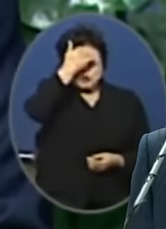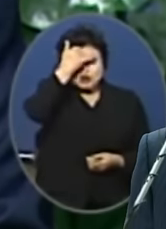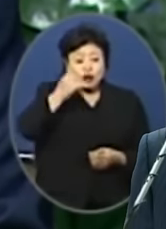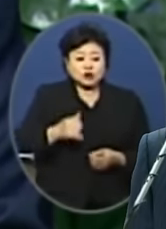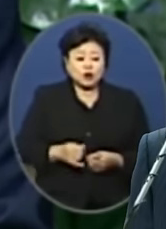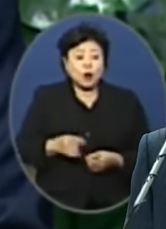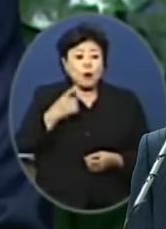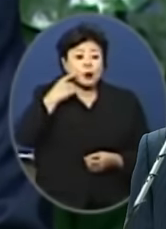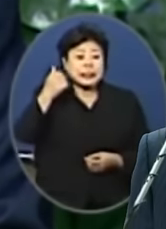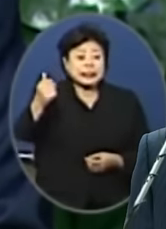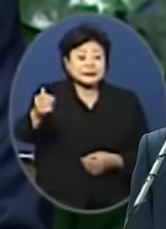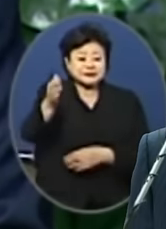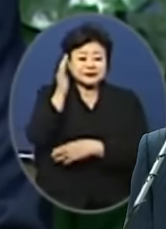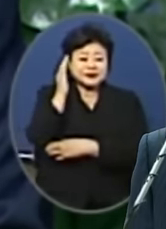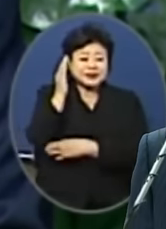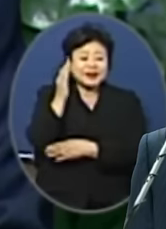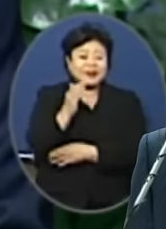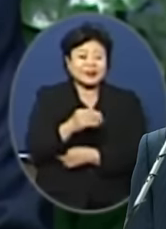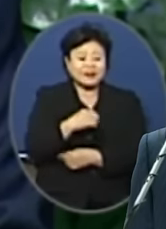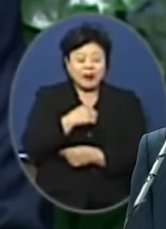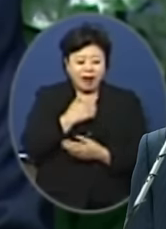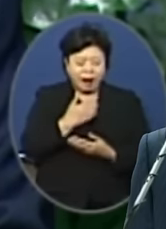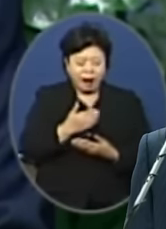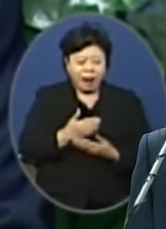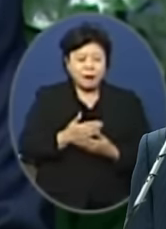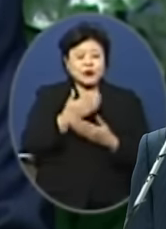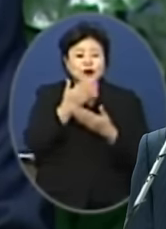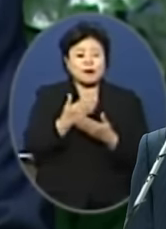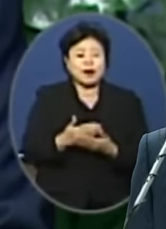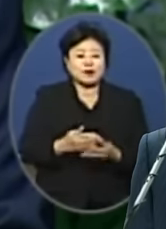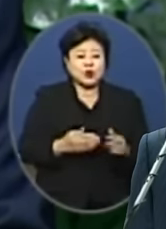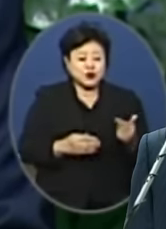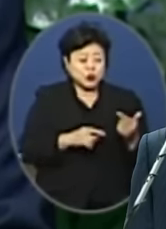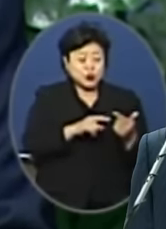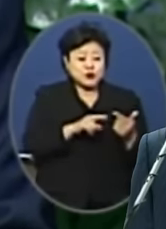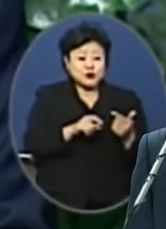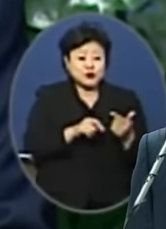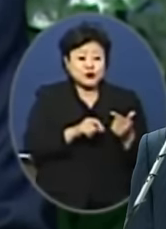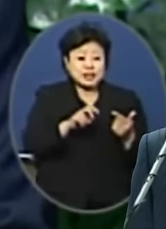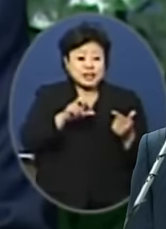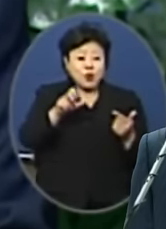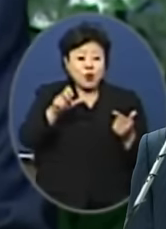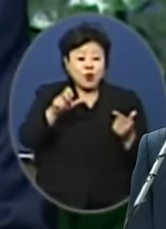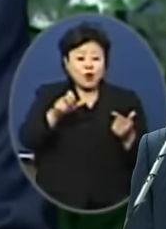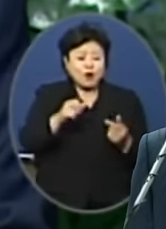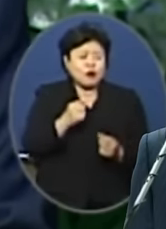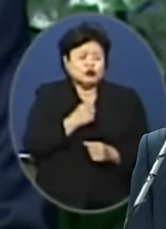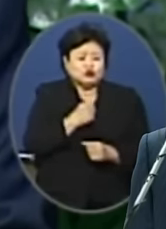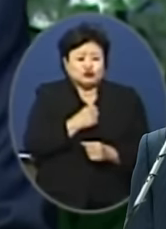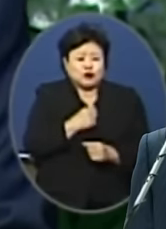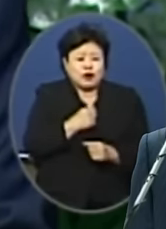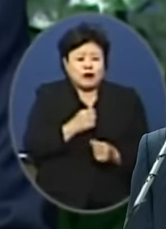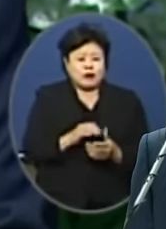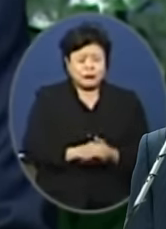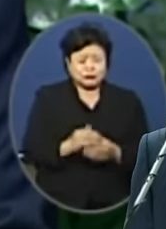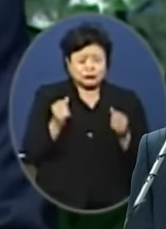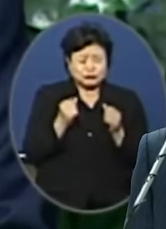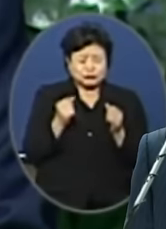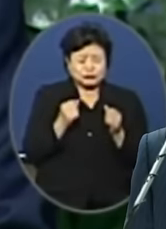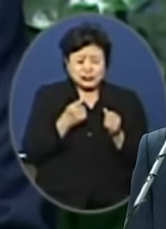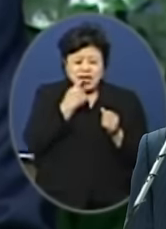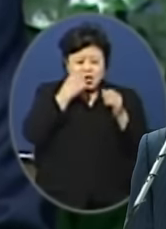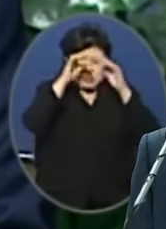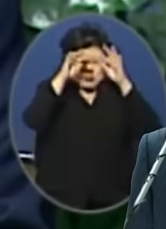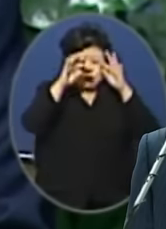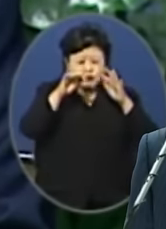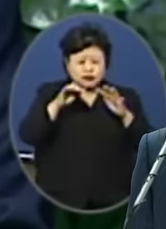목사님의 이야기는 굉장한 감동을 주었었습니다. 6.25 때 얼마나 춥고 눈이 많이